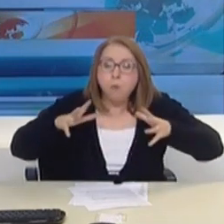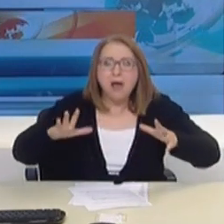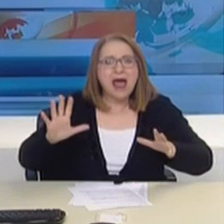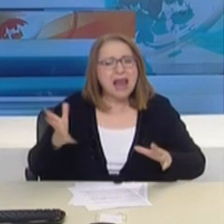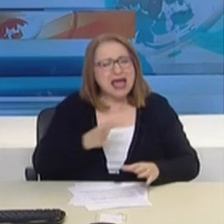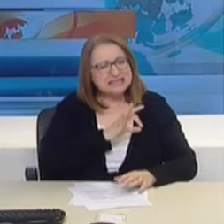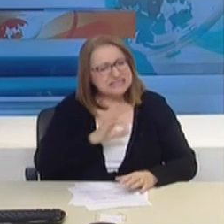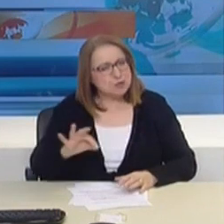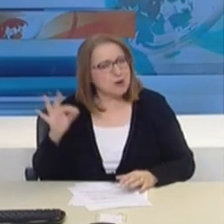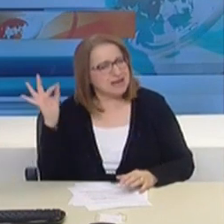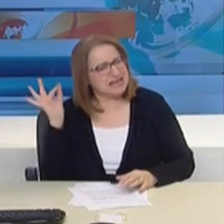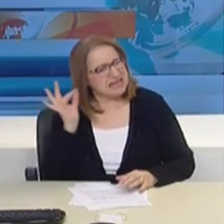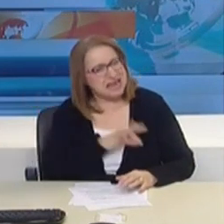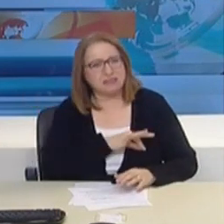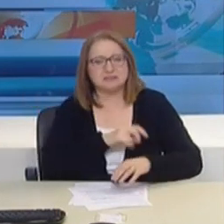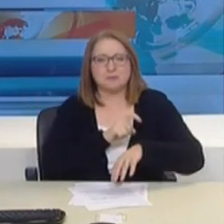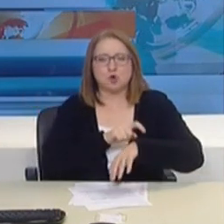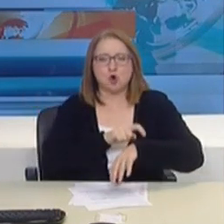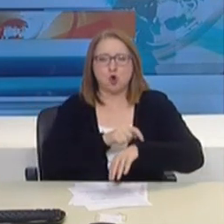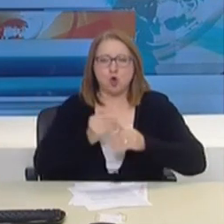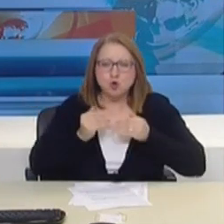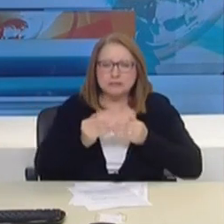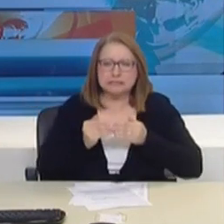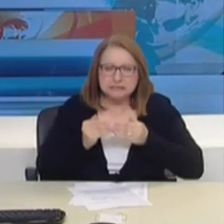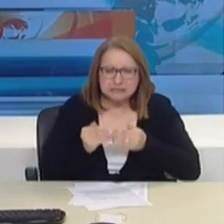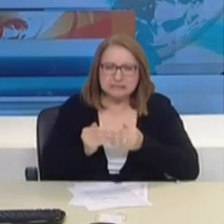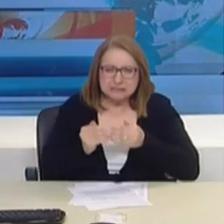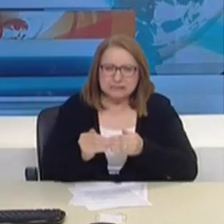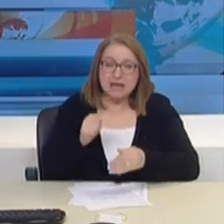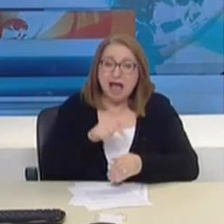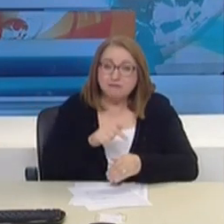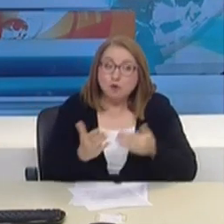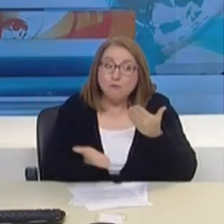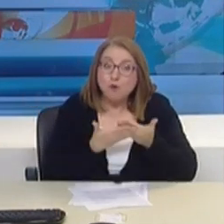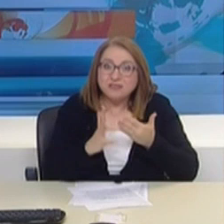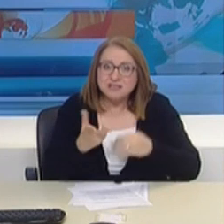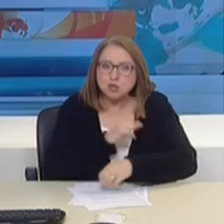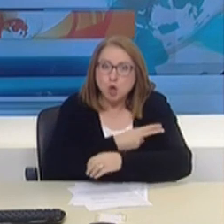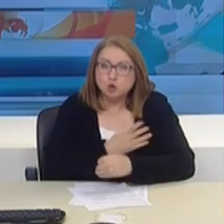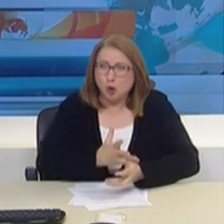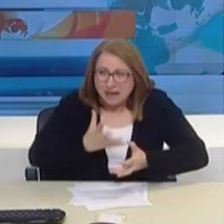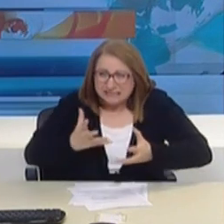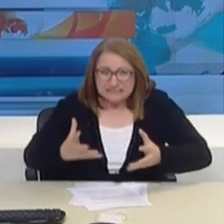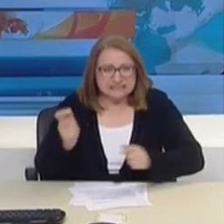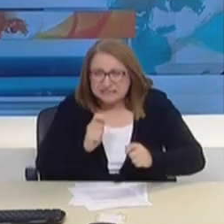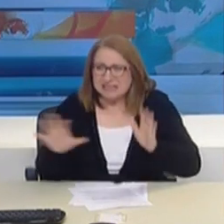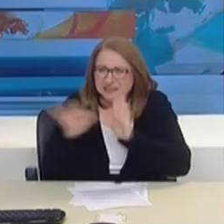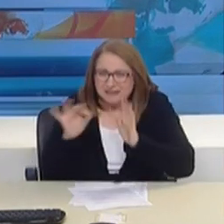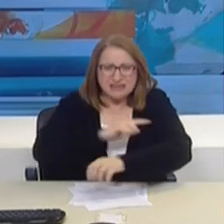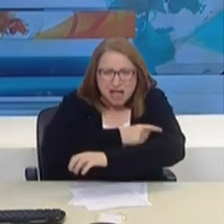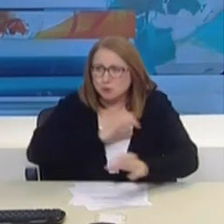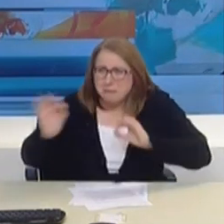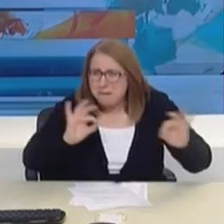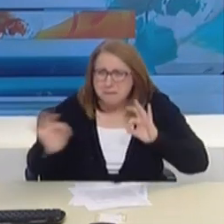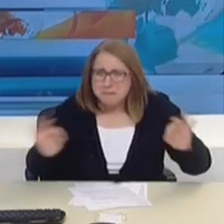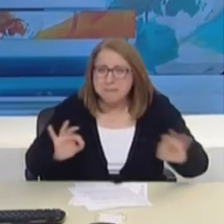χρόνος επενδύθηκε, όπως ακούσατε, στην πραγματική ενίσχυση του συστήματος υγείας. Μακάρι να αγοράσουμε ακόμα περισσότερο χρόνο με αυτά τα